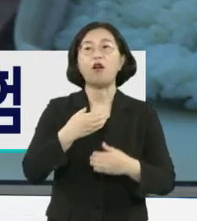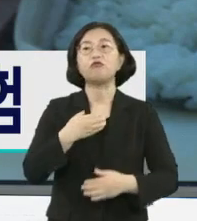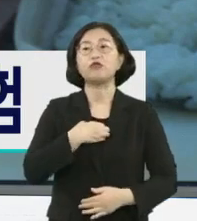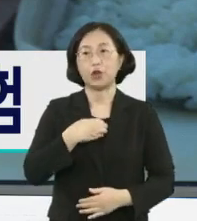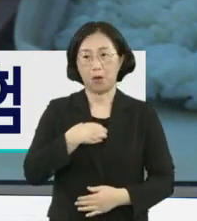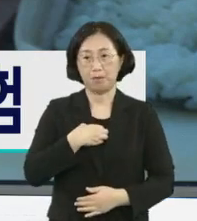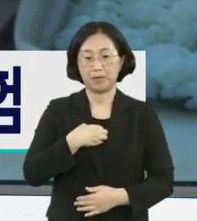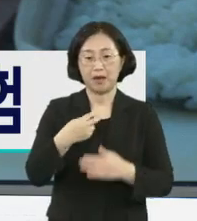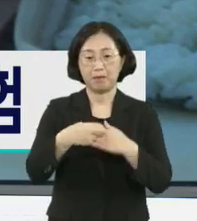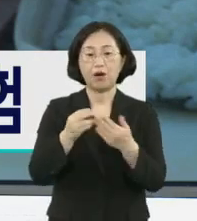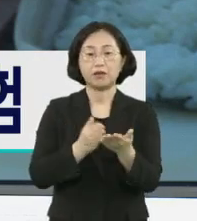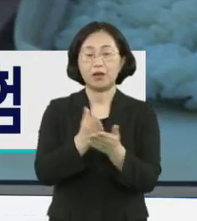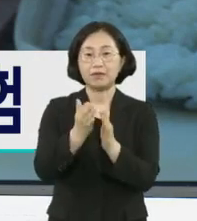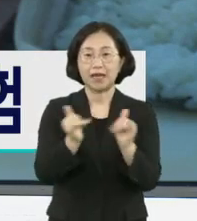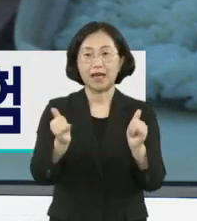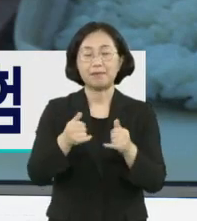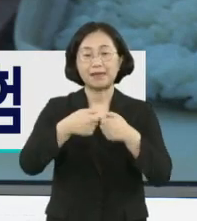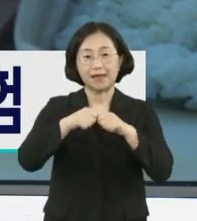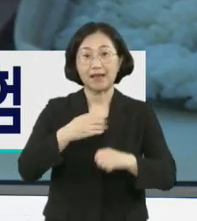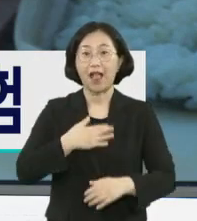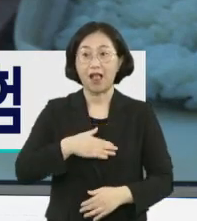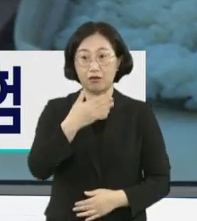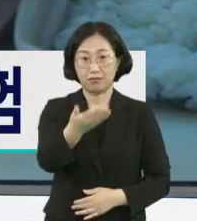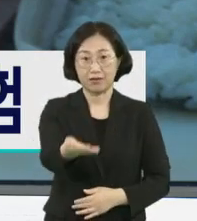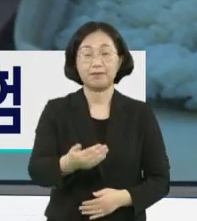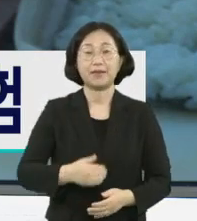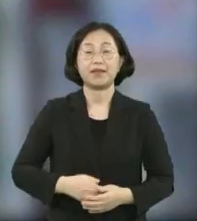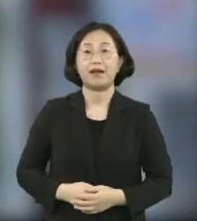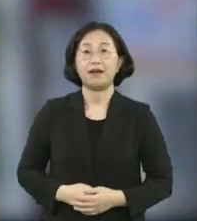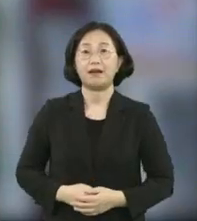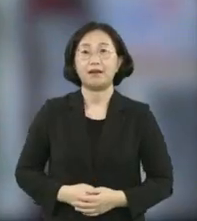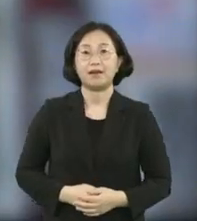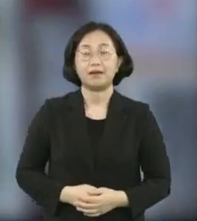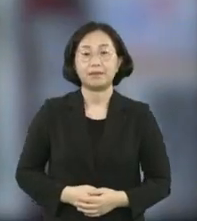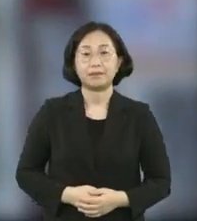개건의학전문기자가 닥터리포트에서 자세히 알려드립니다.